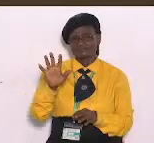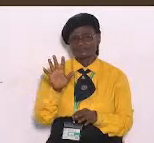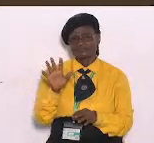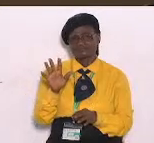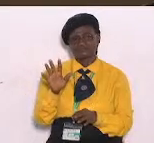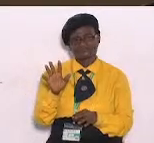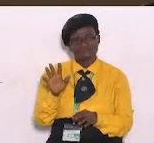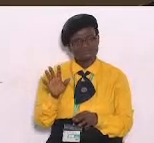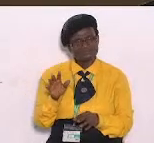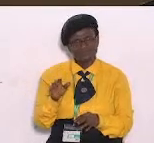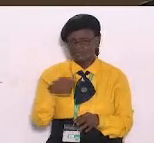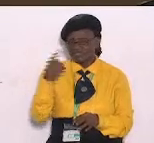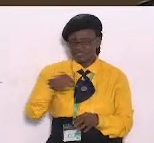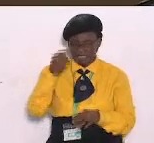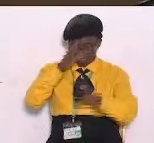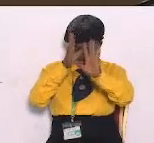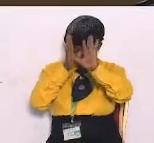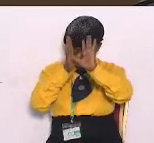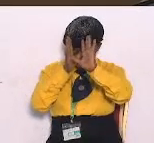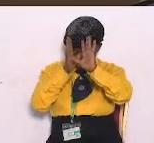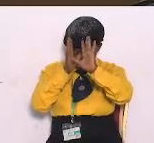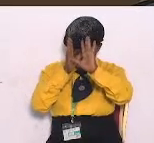5 dis